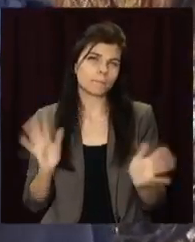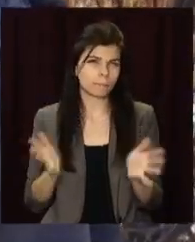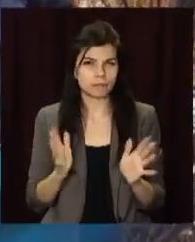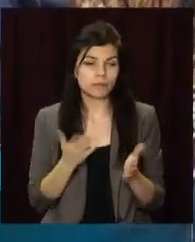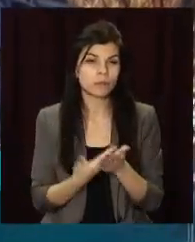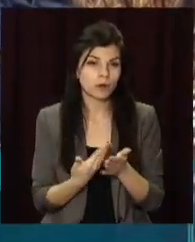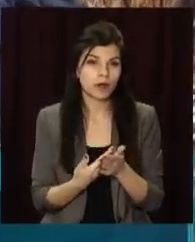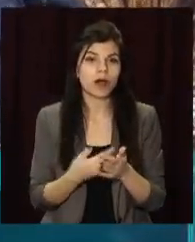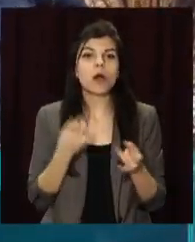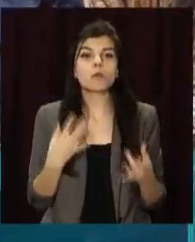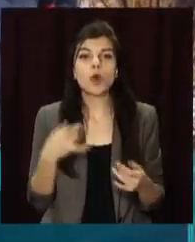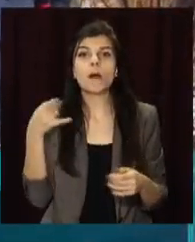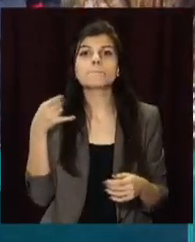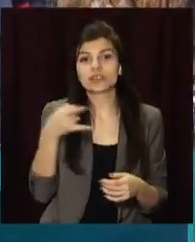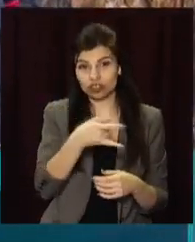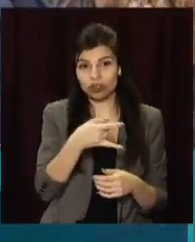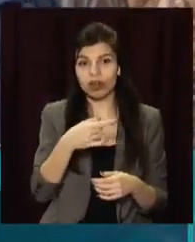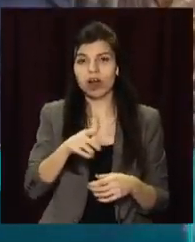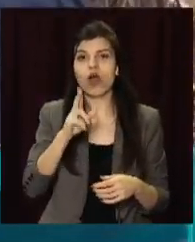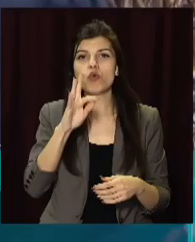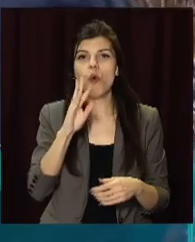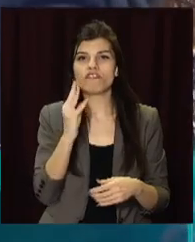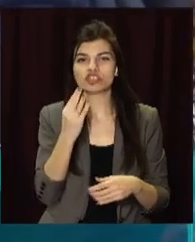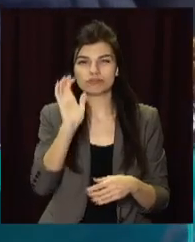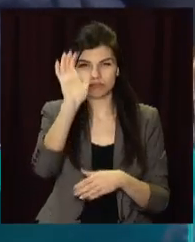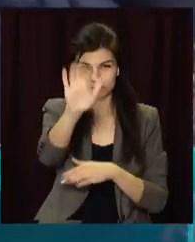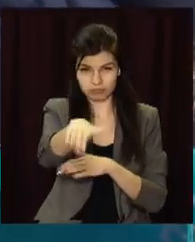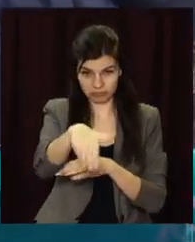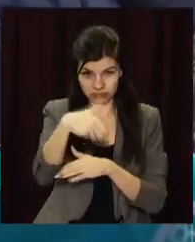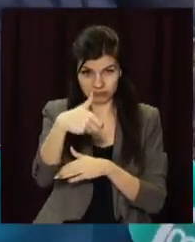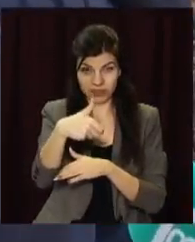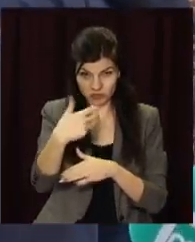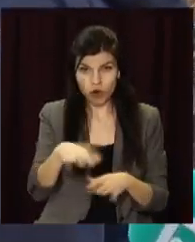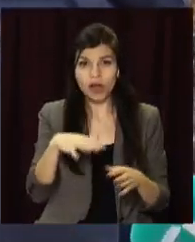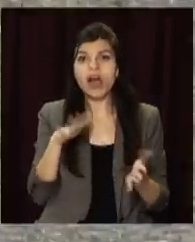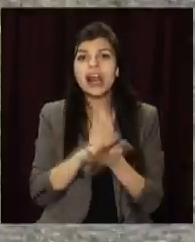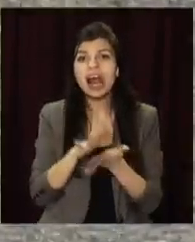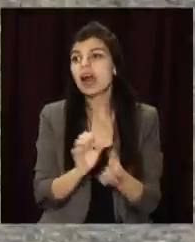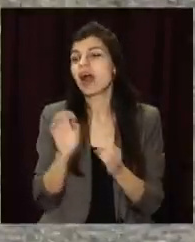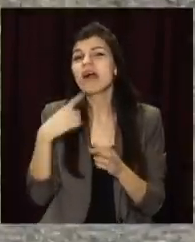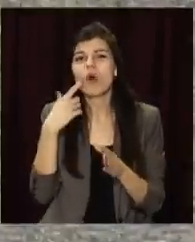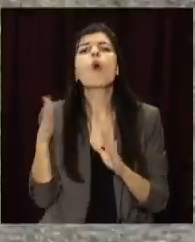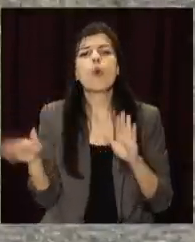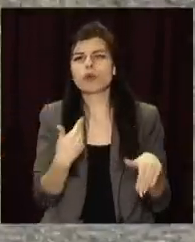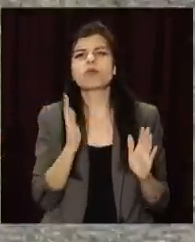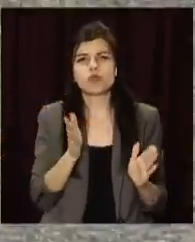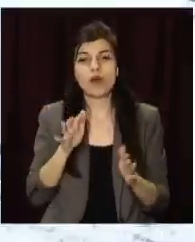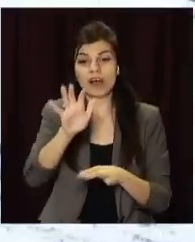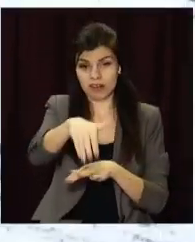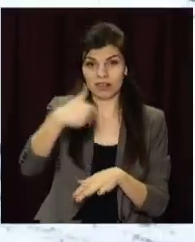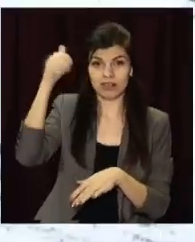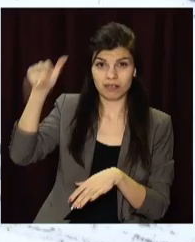Отак, під'їхала техніка, отак от ковшом зачепили. Отак кинули кусок. Говорили, уберемо, не